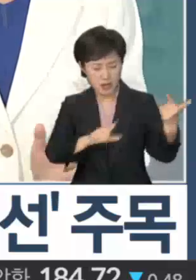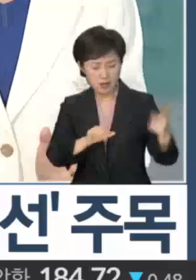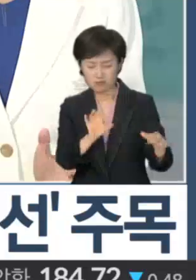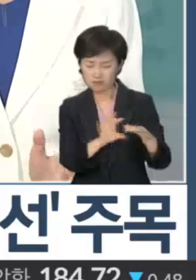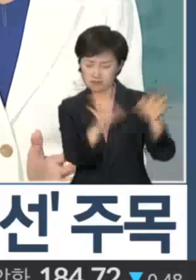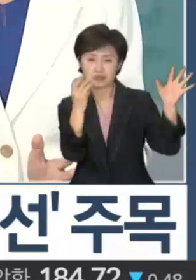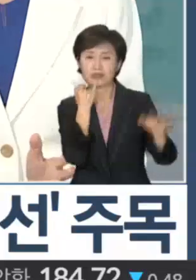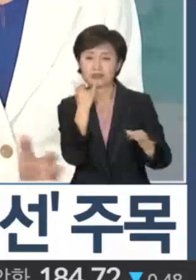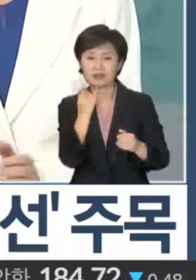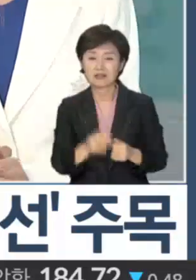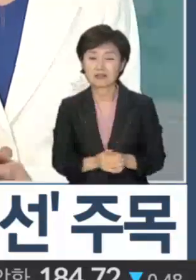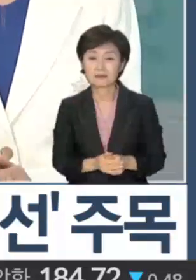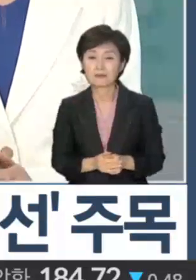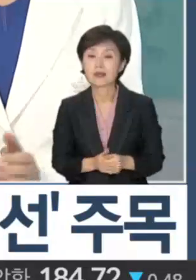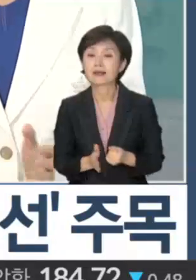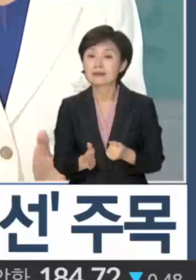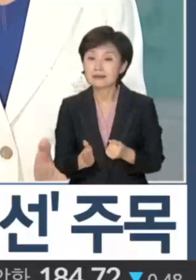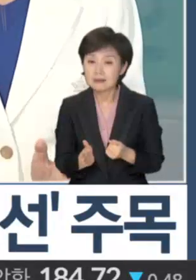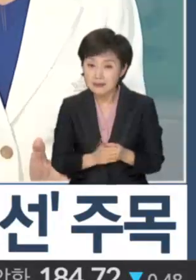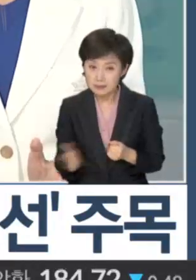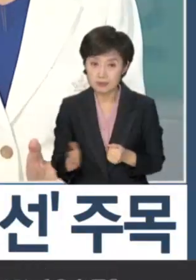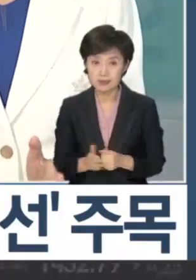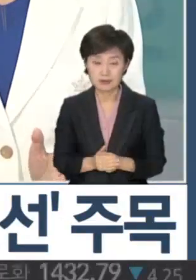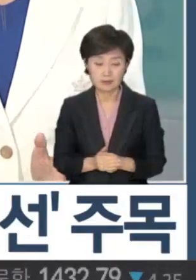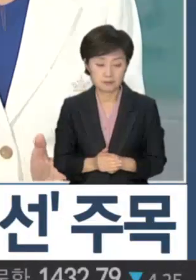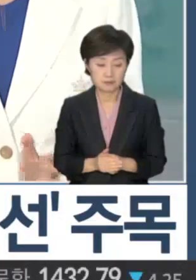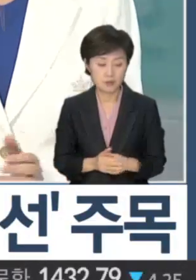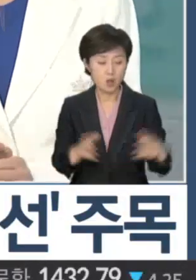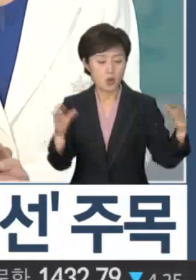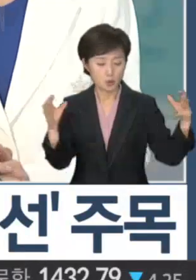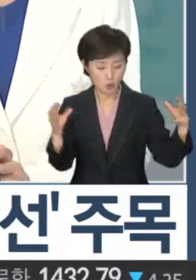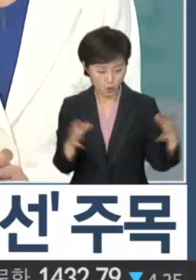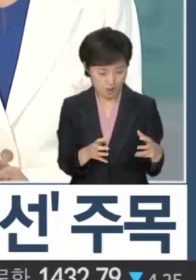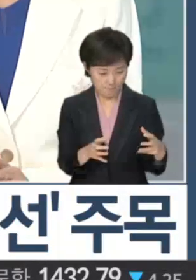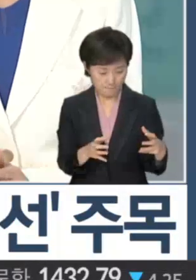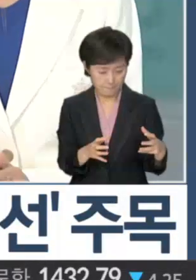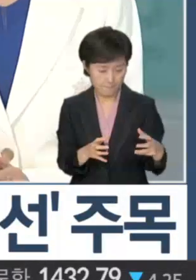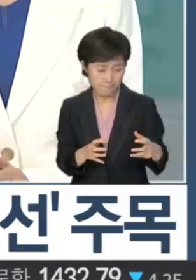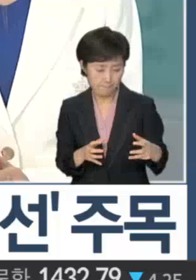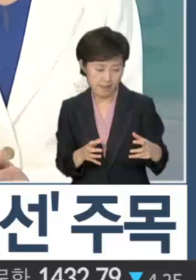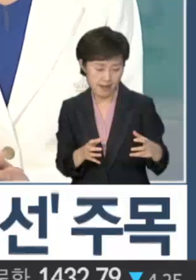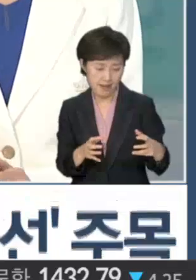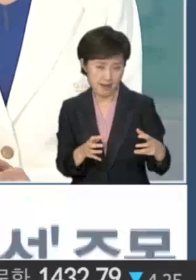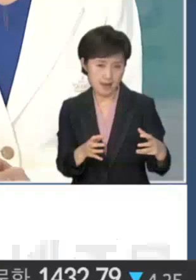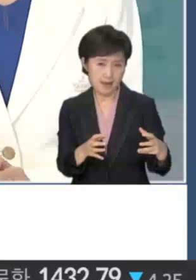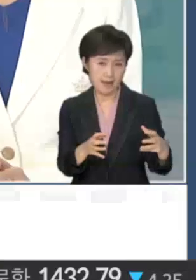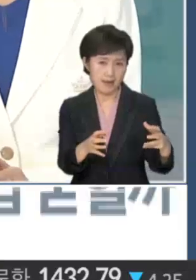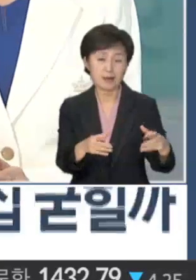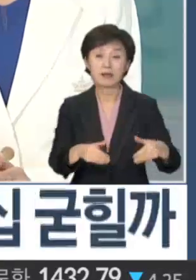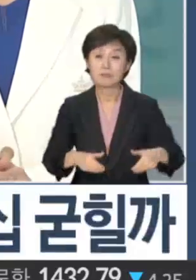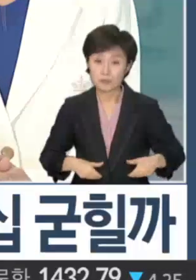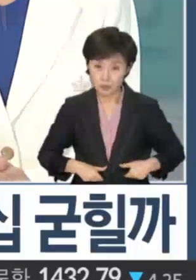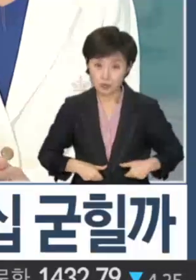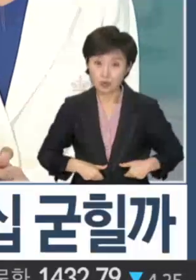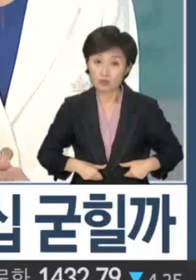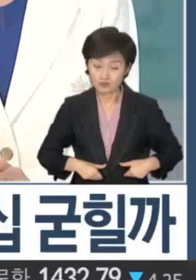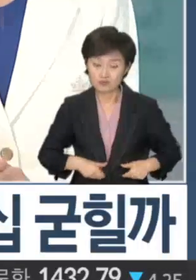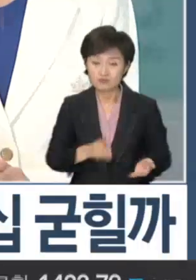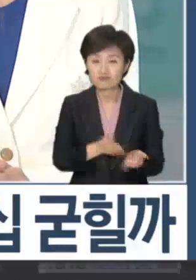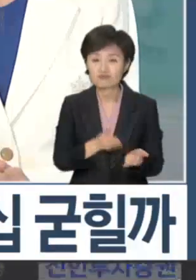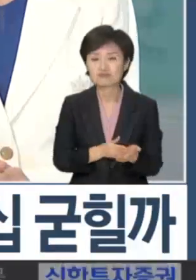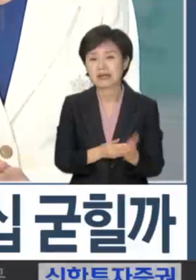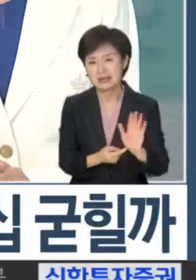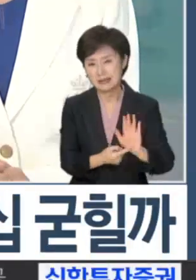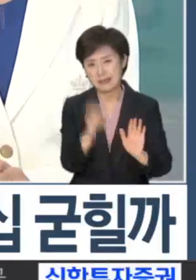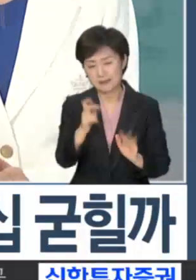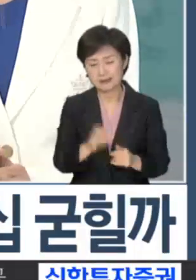이 당 안에서 통합을 강조하고 통합해서 가야 될 그런 상황에 대해서 또 말씀하실 거라고 생각을